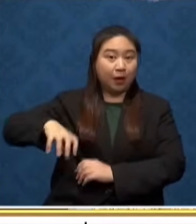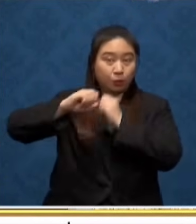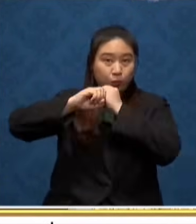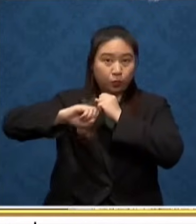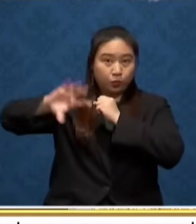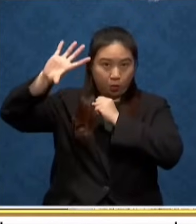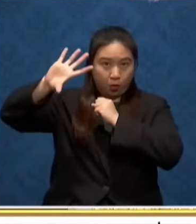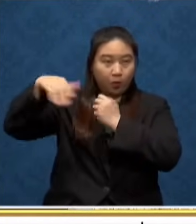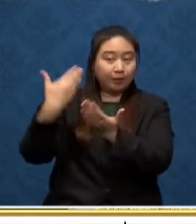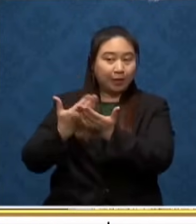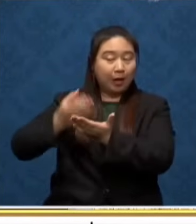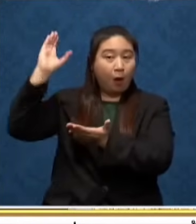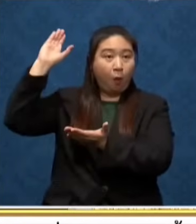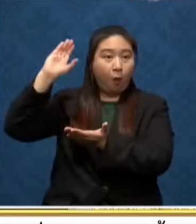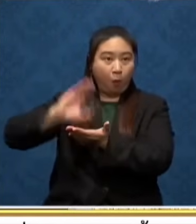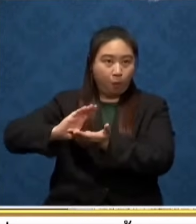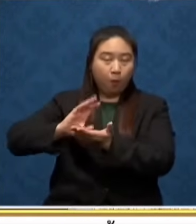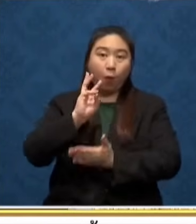ช.ตั้งงบประมาณ